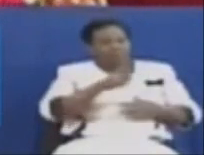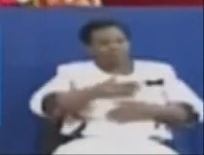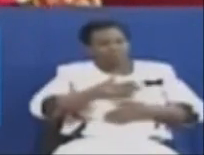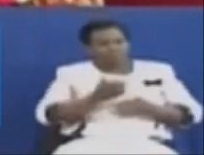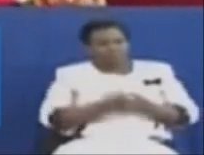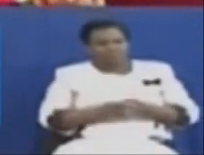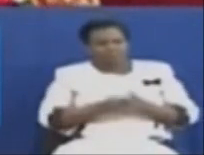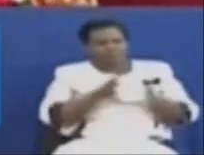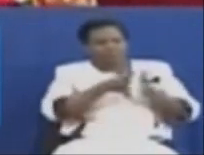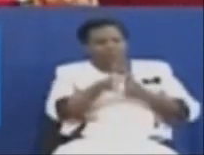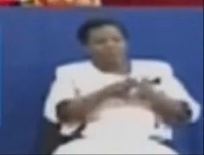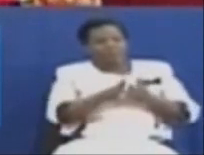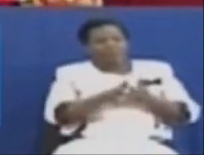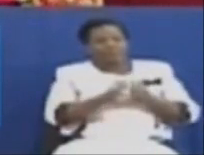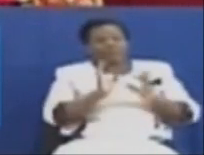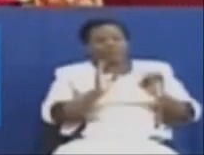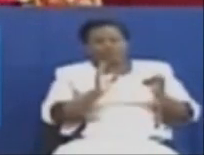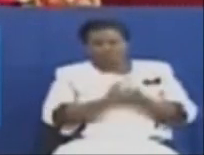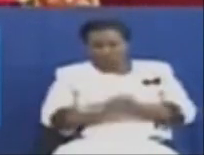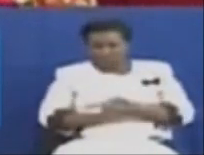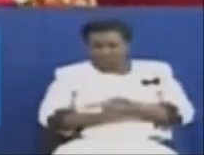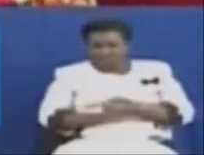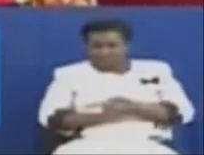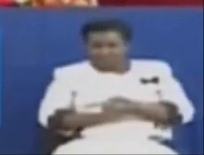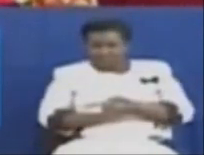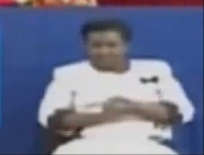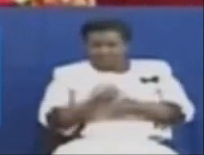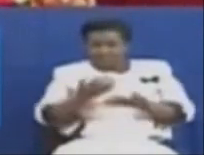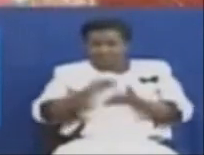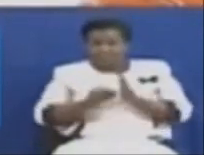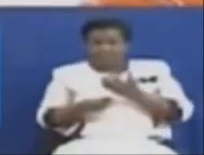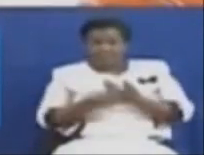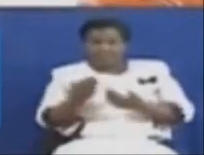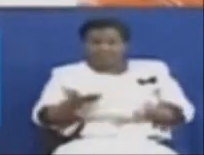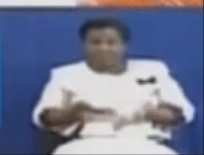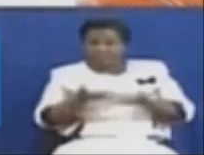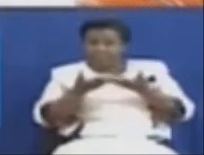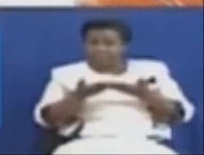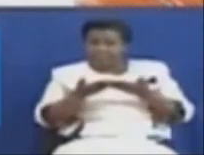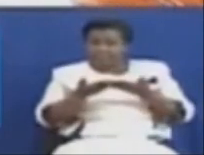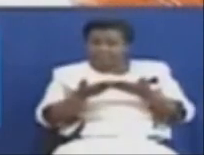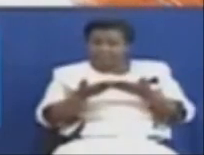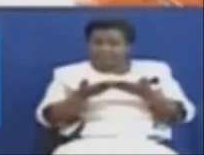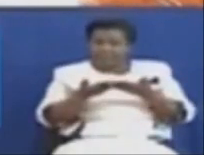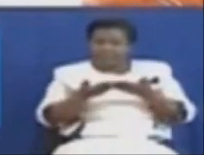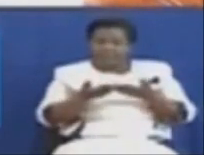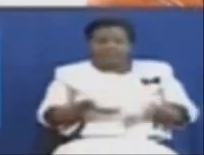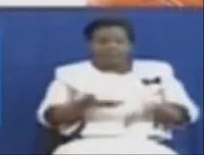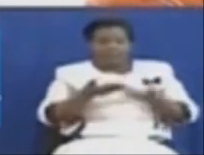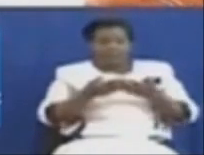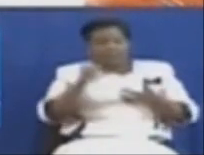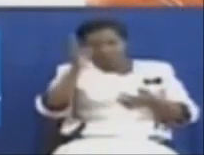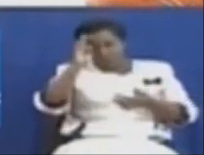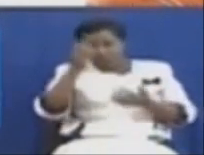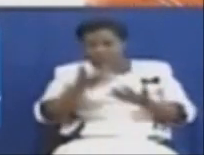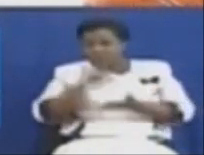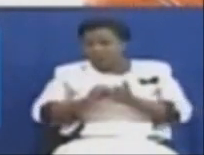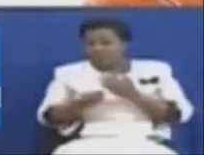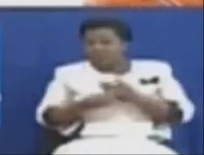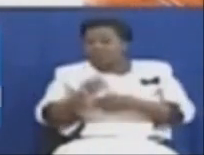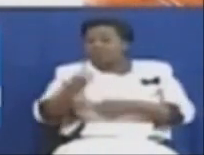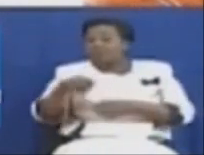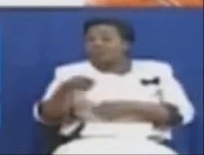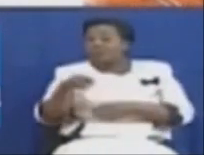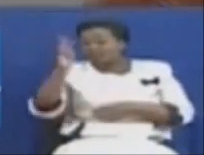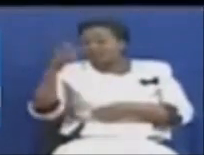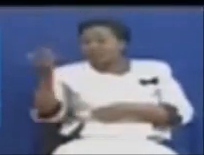wazazi na walezi kwenye eneo la stadi za malezi na ulinzi wa watoto. Aidha, serikali itaendelea kufanya tafiti ili kubaini kiini cha tatizo